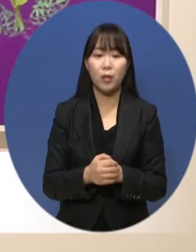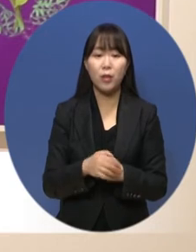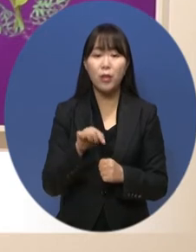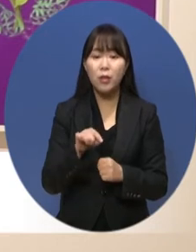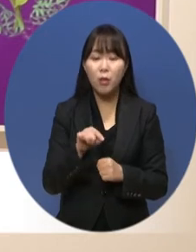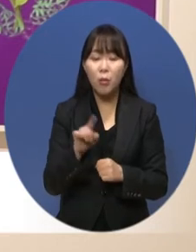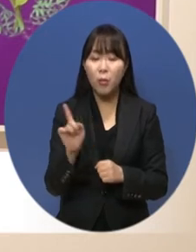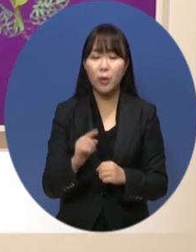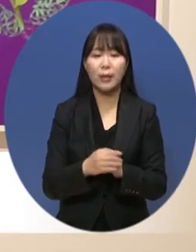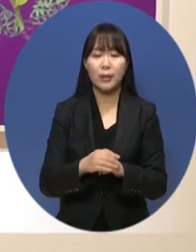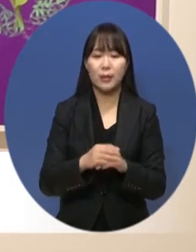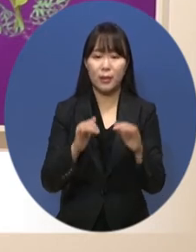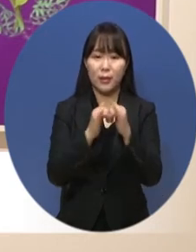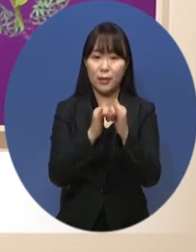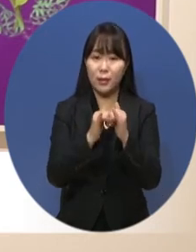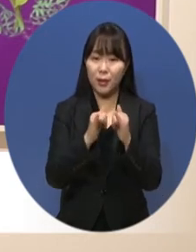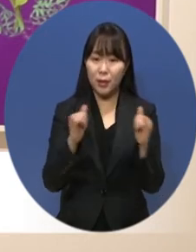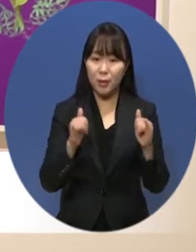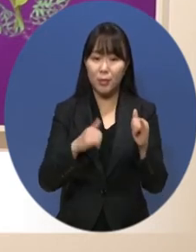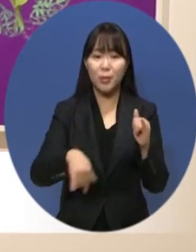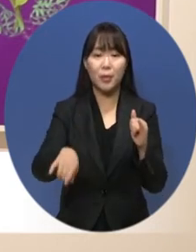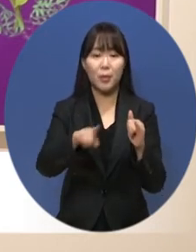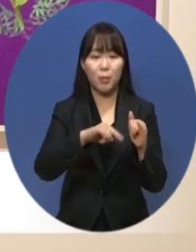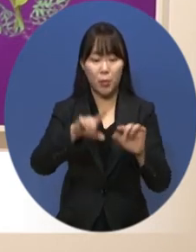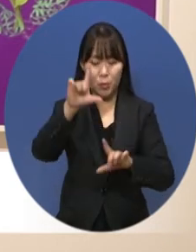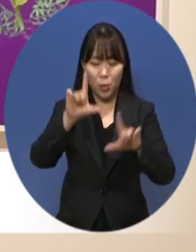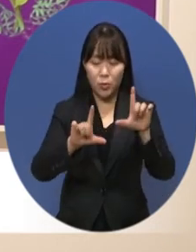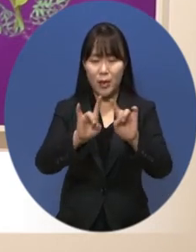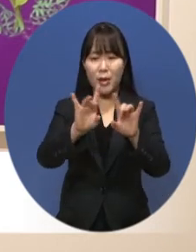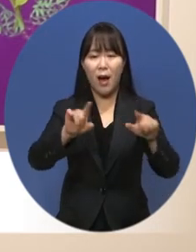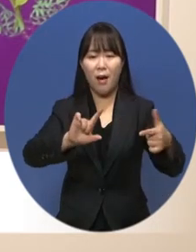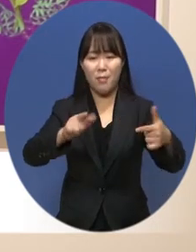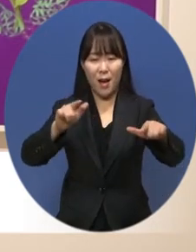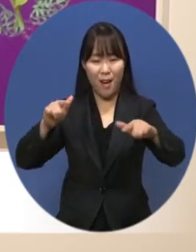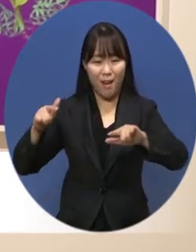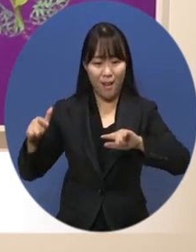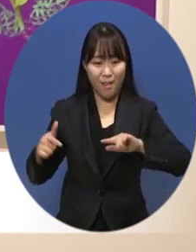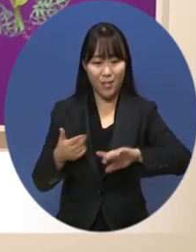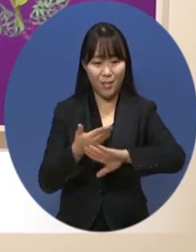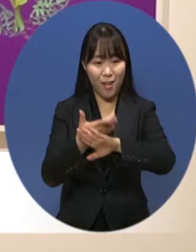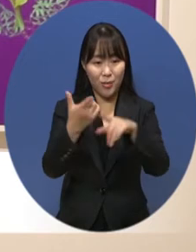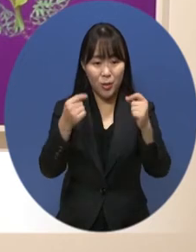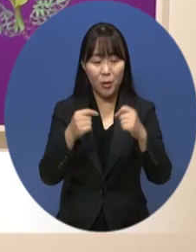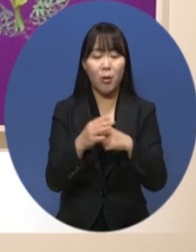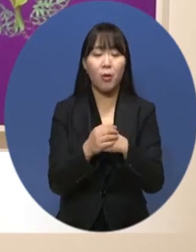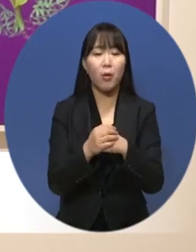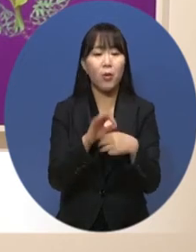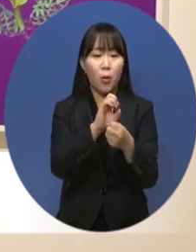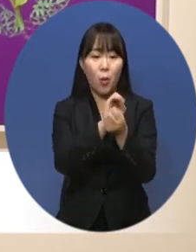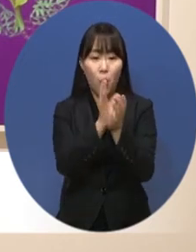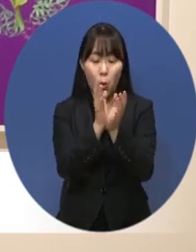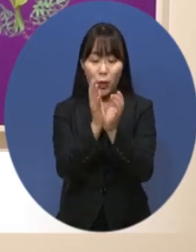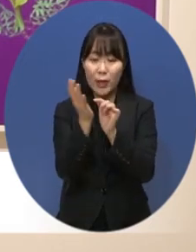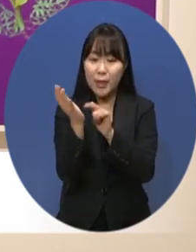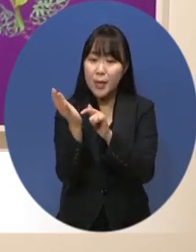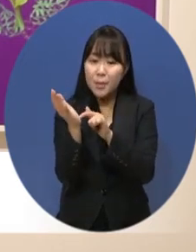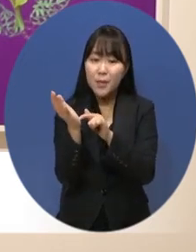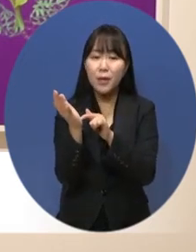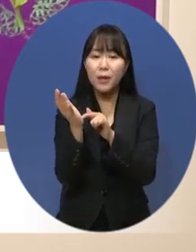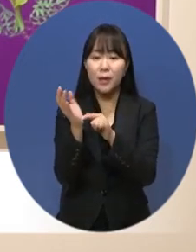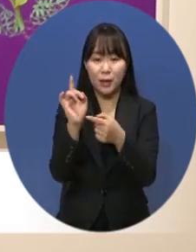존재라는 자체는 저희들이 사람의 모습이 다르듯이 아이리스 꽃잎 자체가